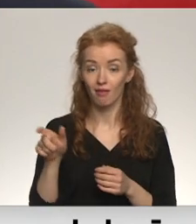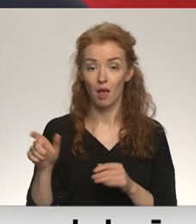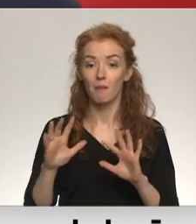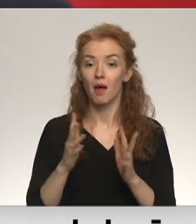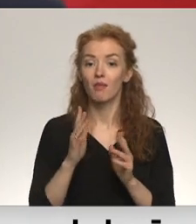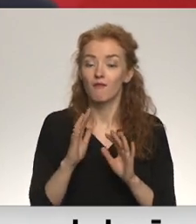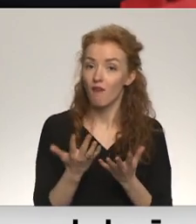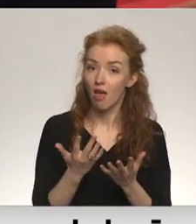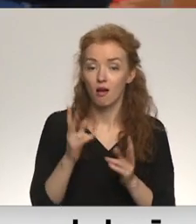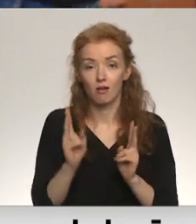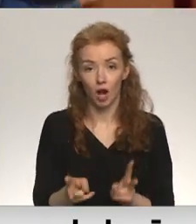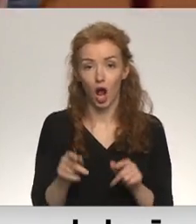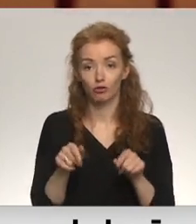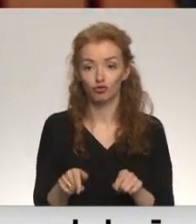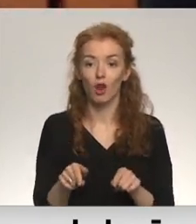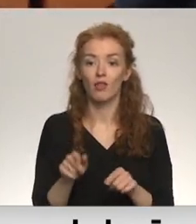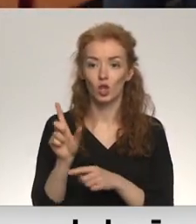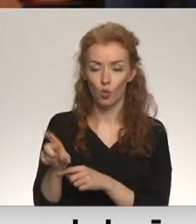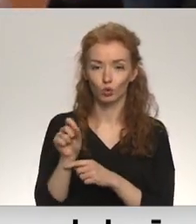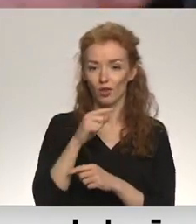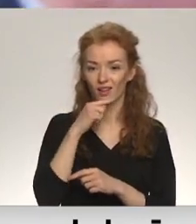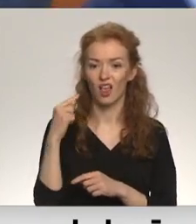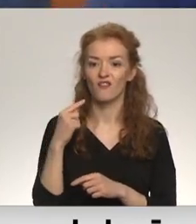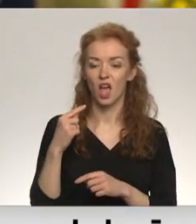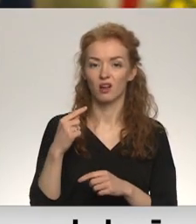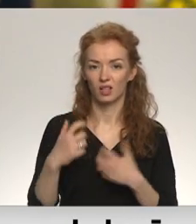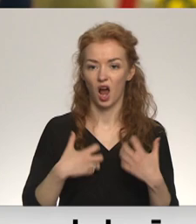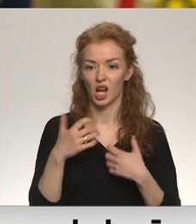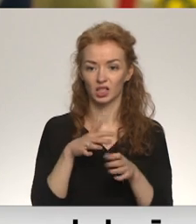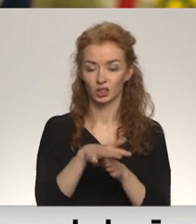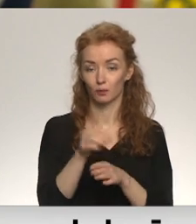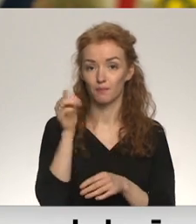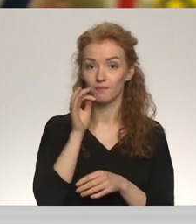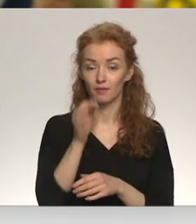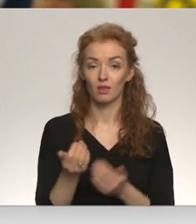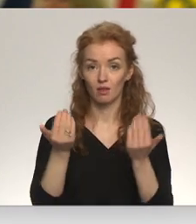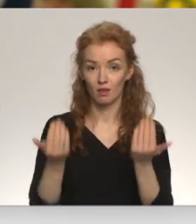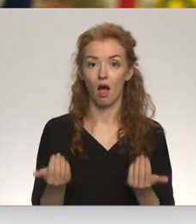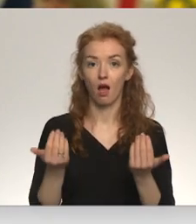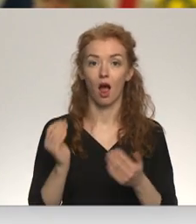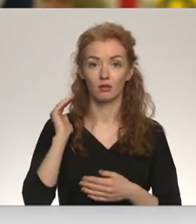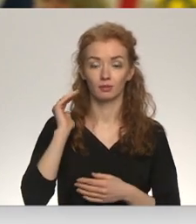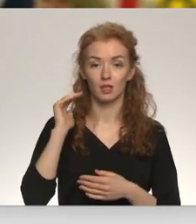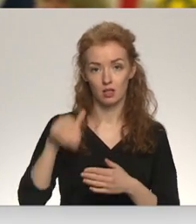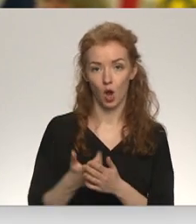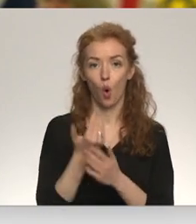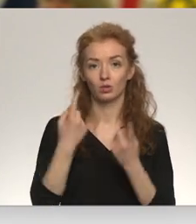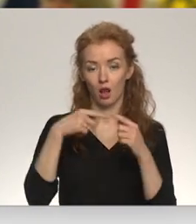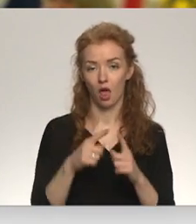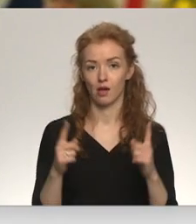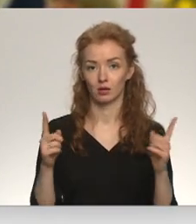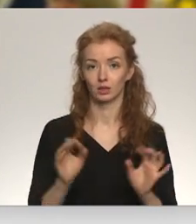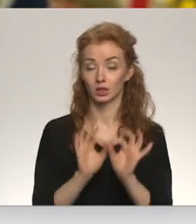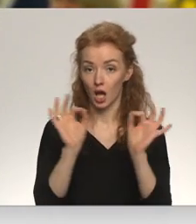to, vai un kā šeit nosoda Krievijas agresiju. Tagad aizveras jauns zelts priekškars. Un